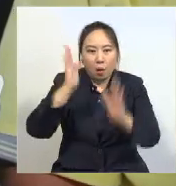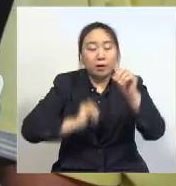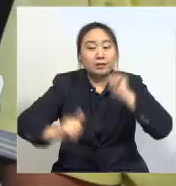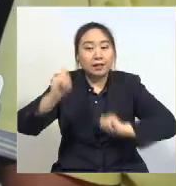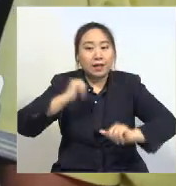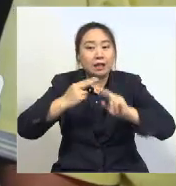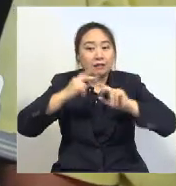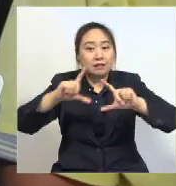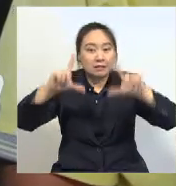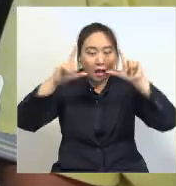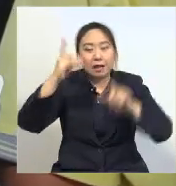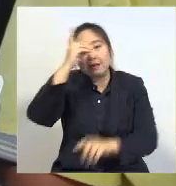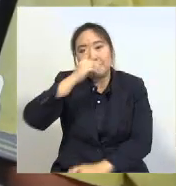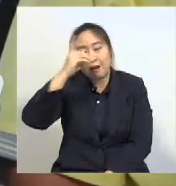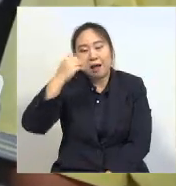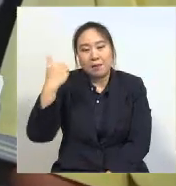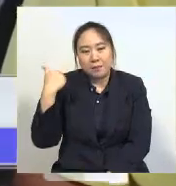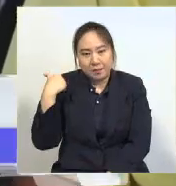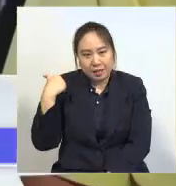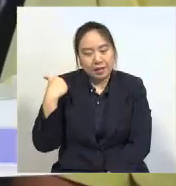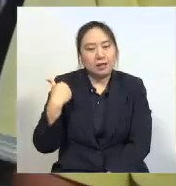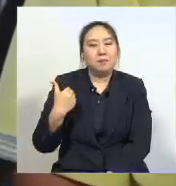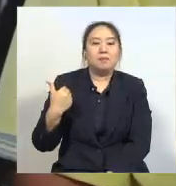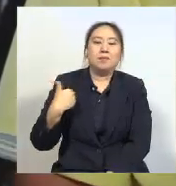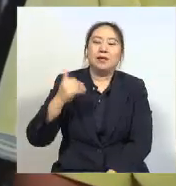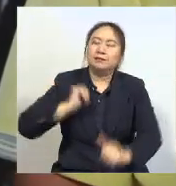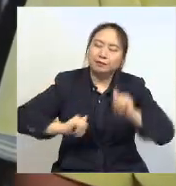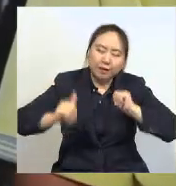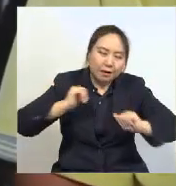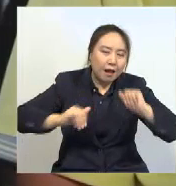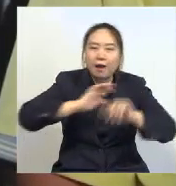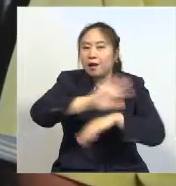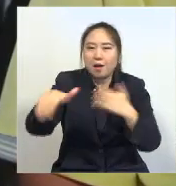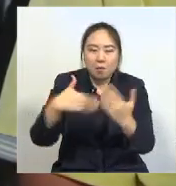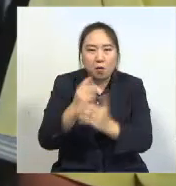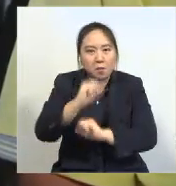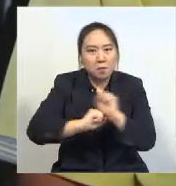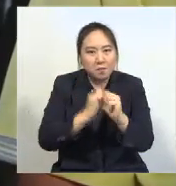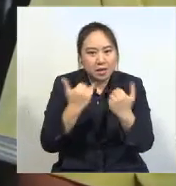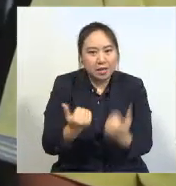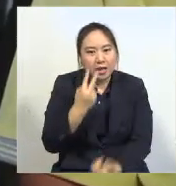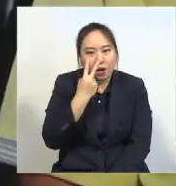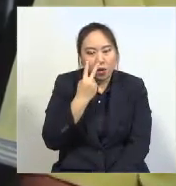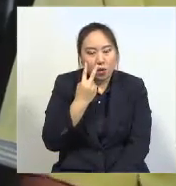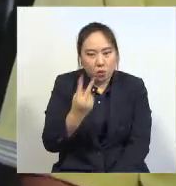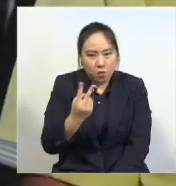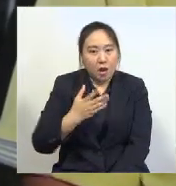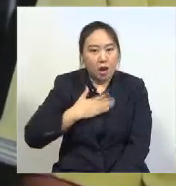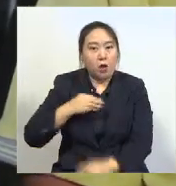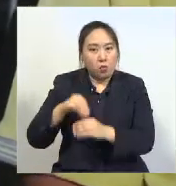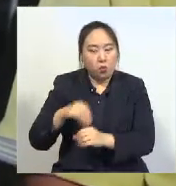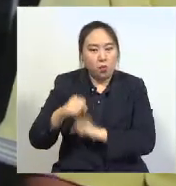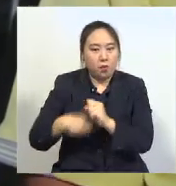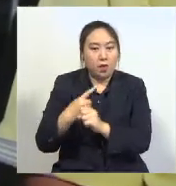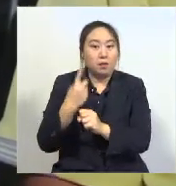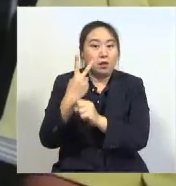ชื่อเสียงเป็นดาราเป็นอะไรอย่างเงี้ยนะคะมีทุกบททุกอย่างเลยเพราะว่าปีนี้เรามองเลยว่าพี่มาอยู่2ปีนะคะพี่มองว่